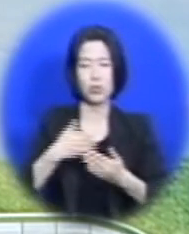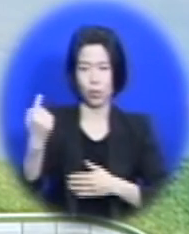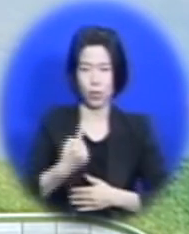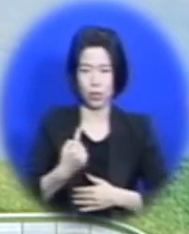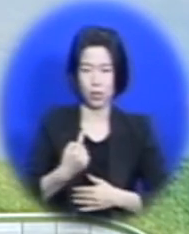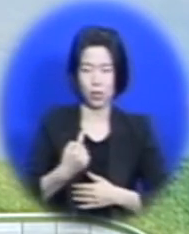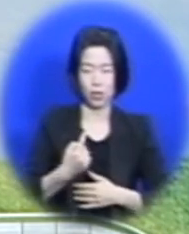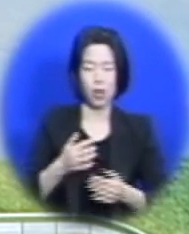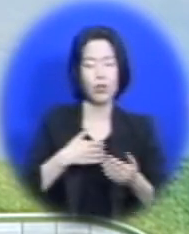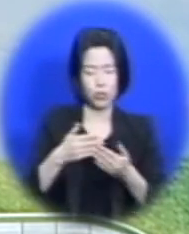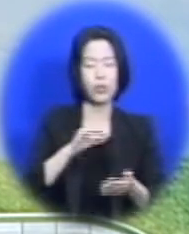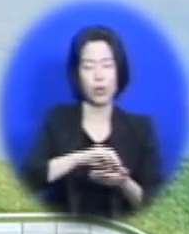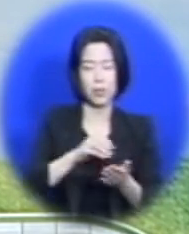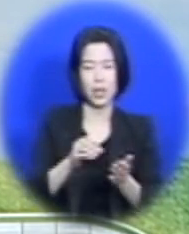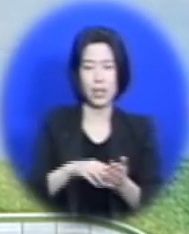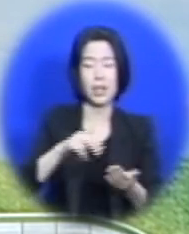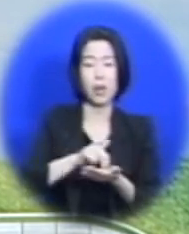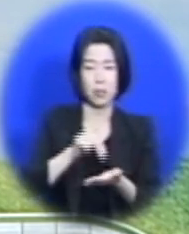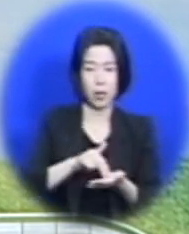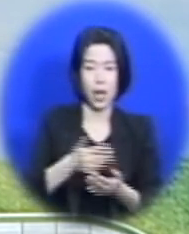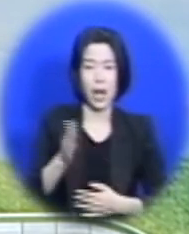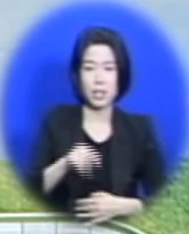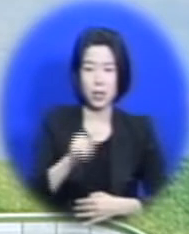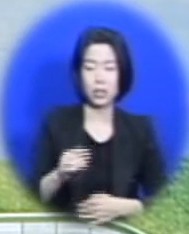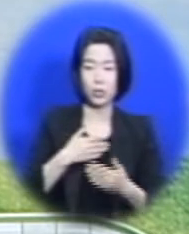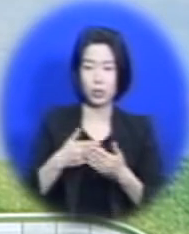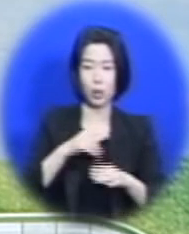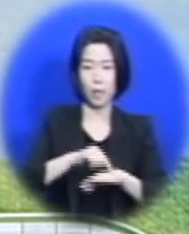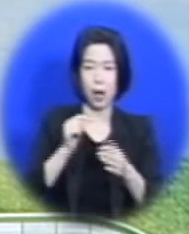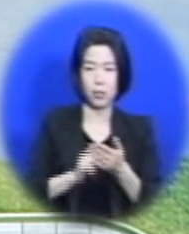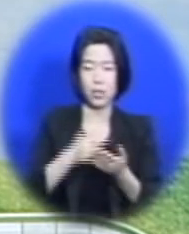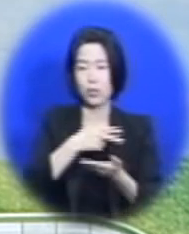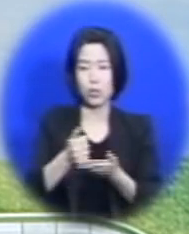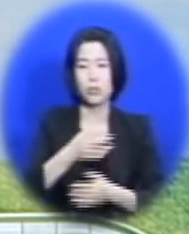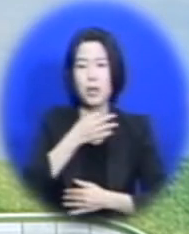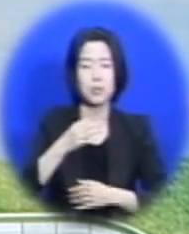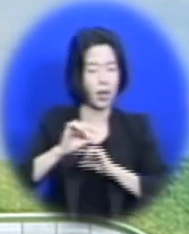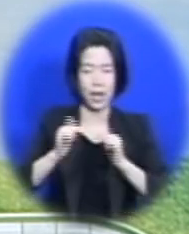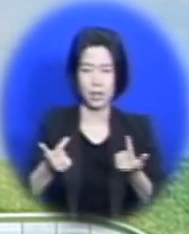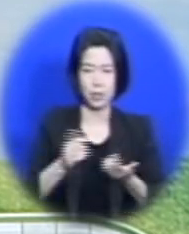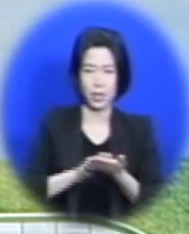두려울 만한 형편이에요. 그러나 그 두려운 마음은 주님의 음성이 아닙니다.